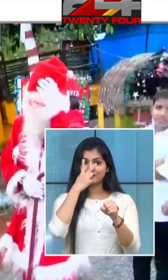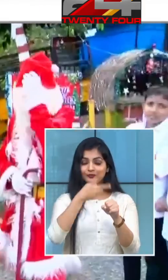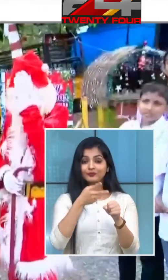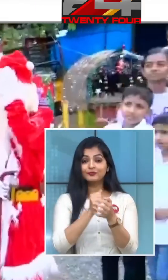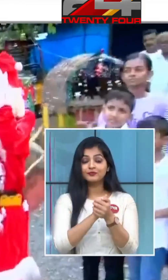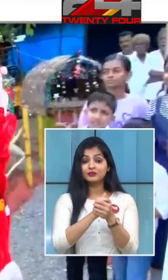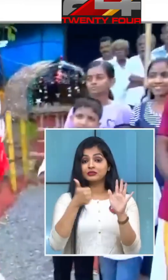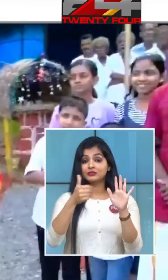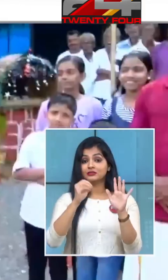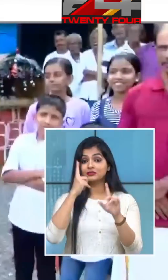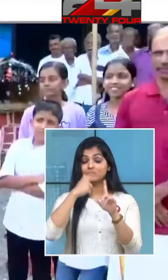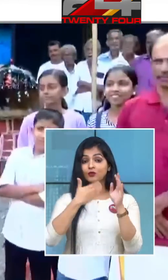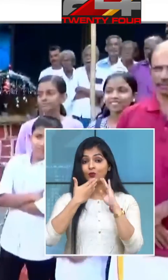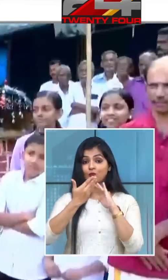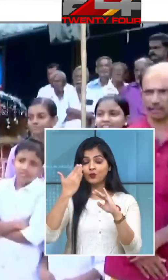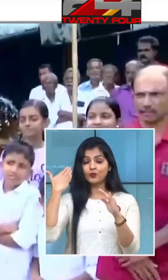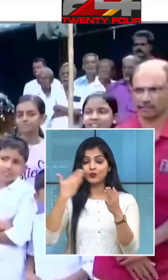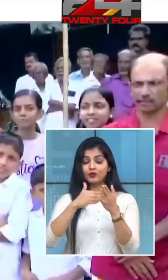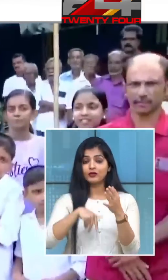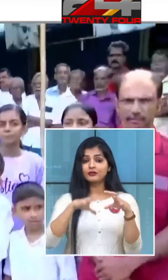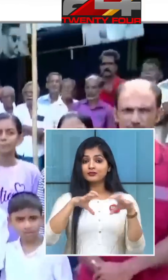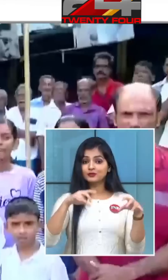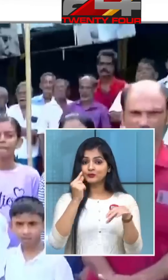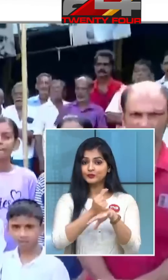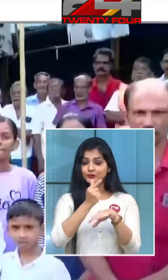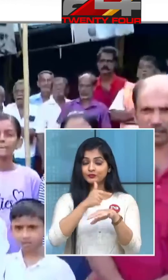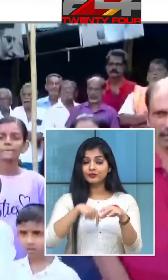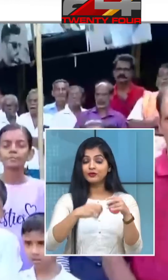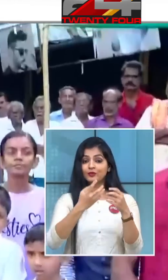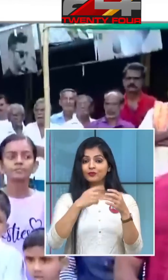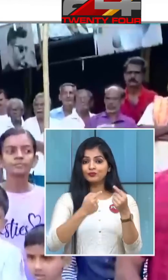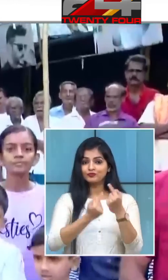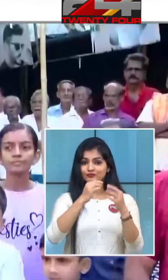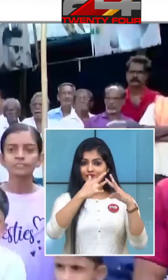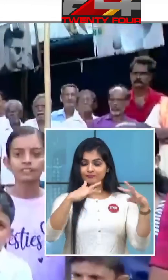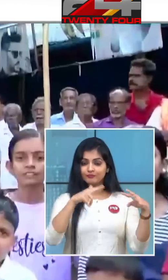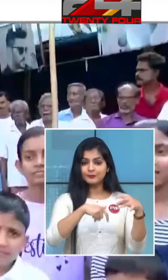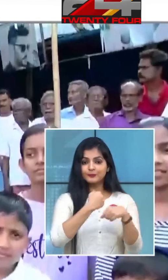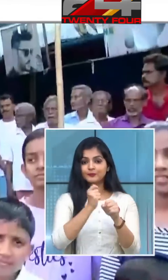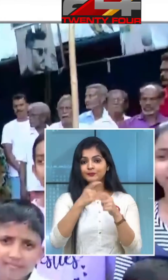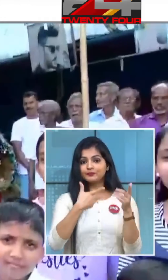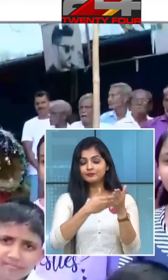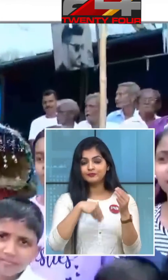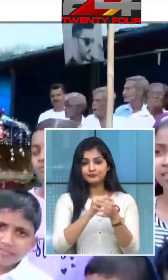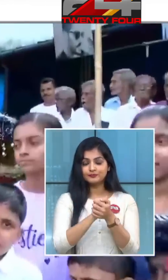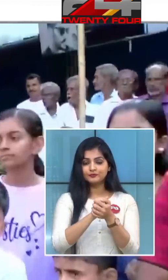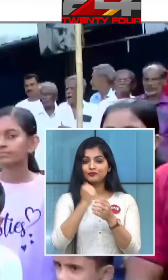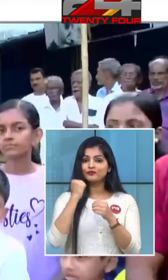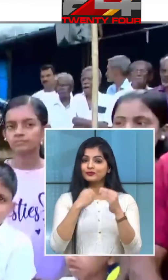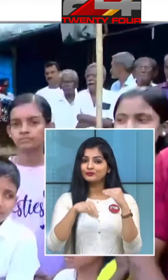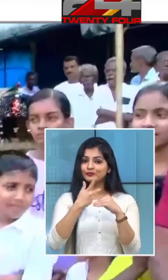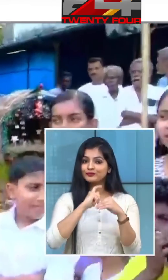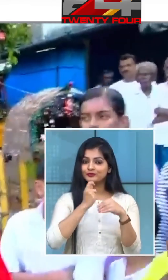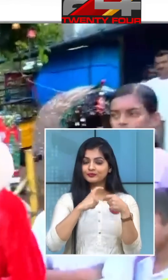അത്. 60 വർഷത്തോളം പഴക്കമുള്ള വസ്തുക്കൾ ഉപയോഗിച്ചാണ് ഈ പുൽക്കൂട് നിർമ്മിച്ചതെന്നാണ് പറയുന്നത്. ജോസേട്ടാ, എന്തൊക്കെയാണ്